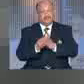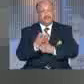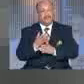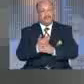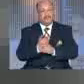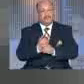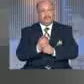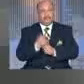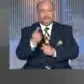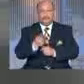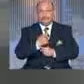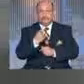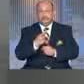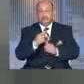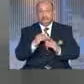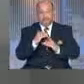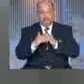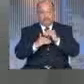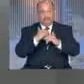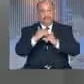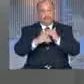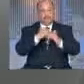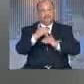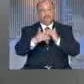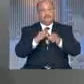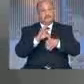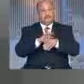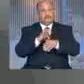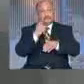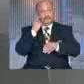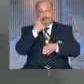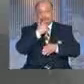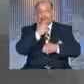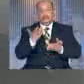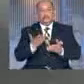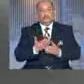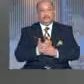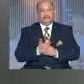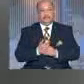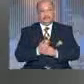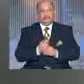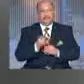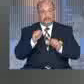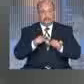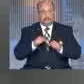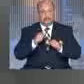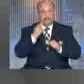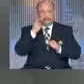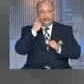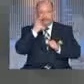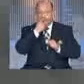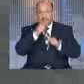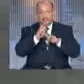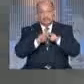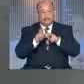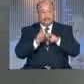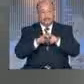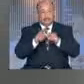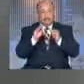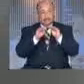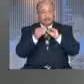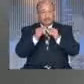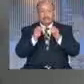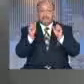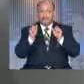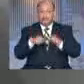بكري نحلوا على 15 مليمتر توا نحلوا على مليمتر ونفس وزوز مليمتر، ونحطوا العدسة هذه اللي تصلح بالماء